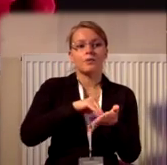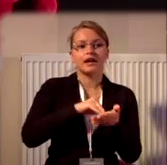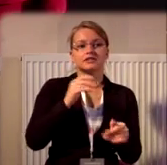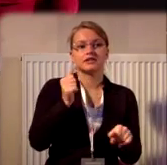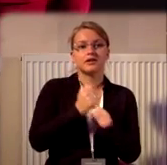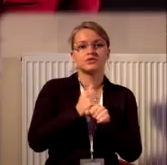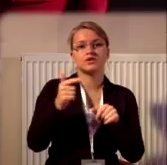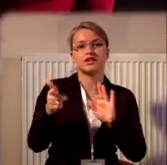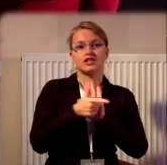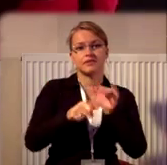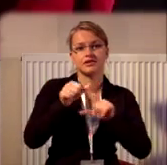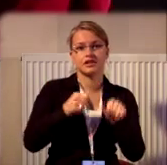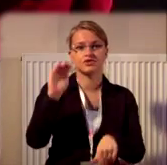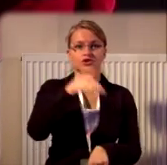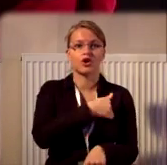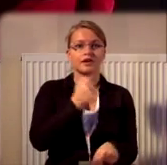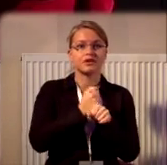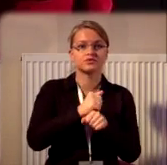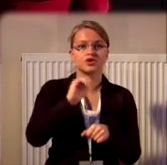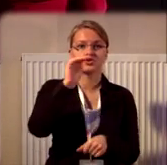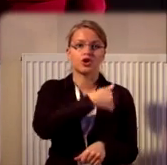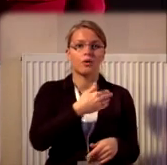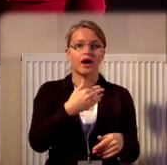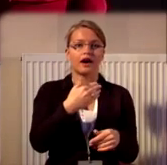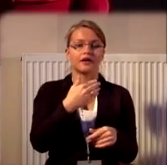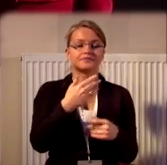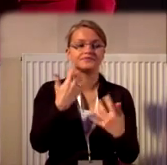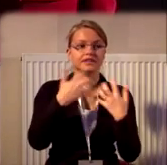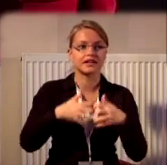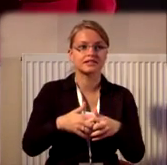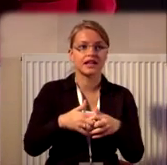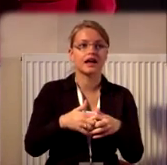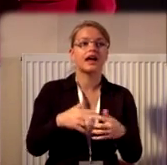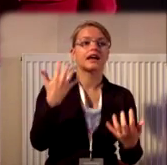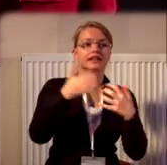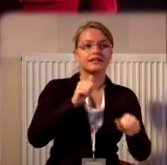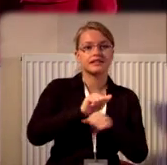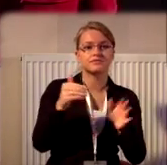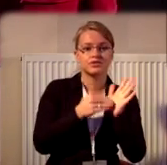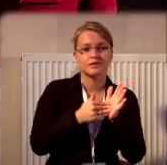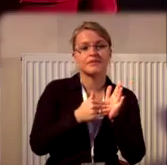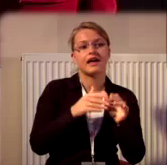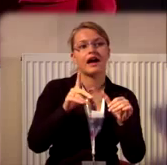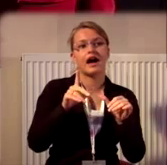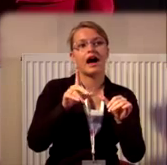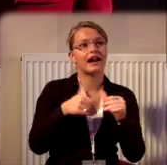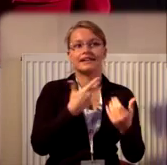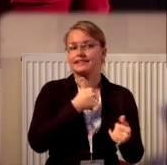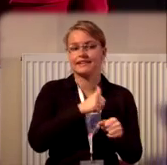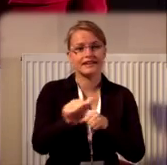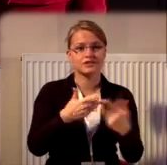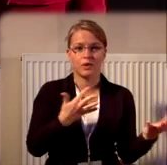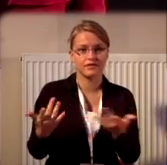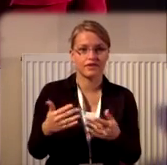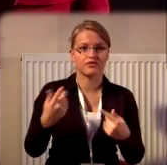w szkole integracyjnej. Oczywiście ta integracja jest potrzebna, mało tego, jest konieczna, ale nie jest łatwa